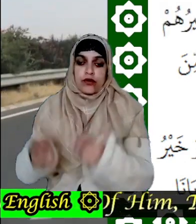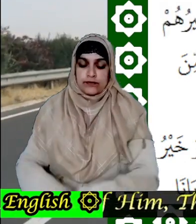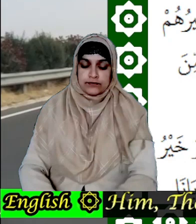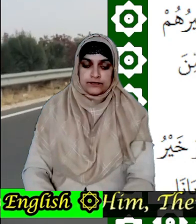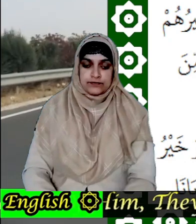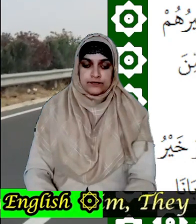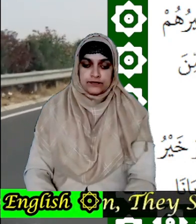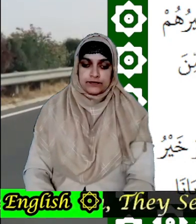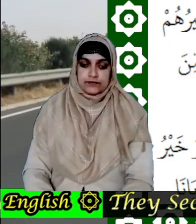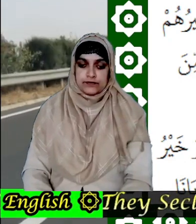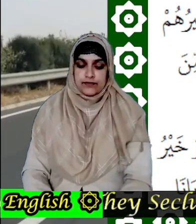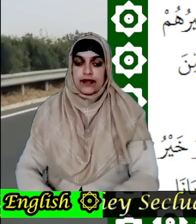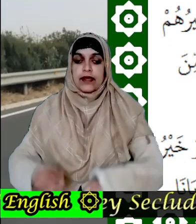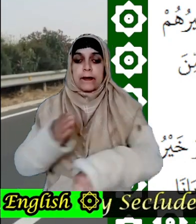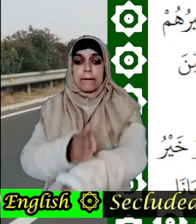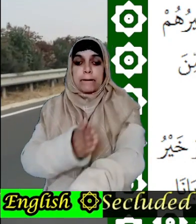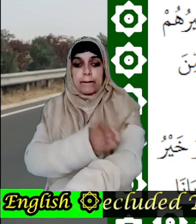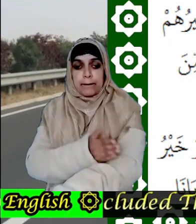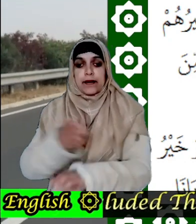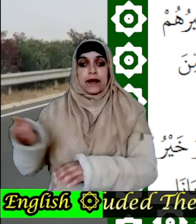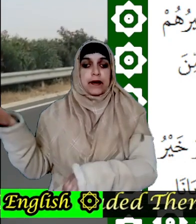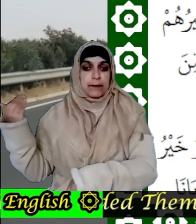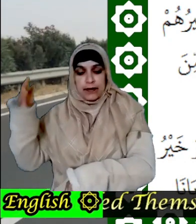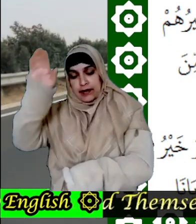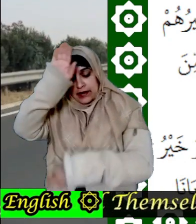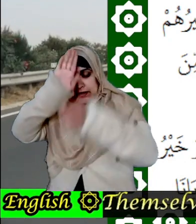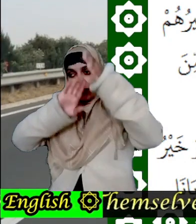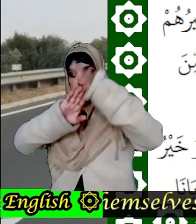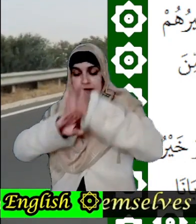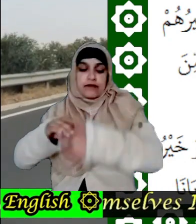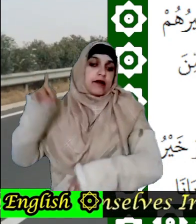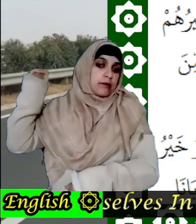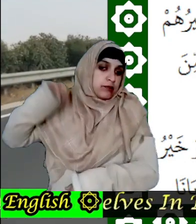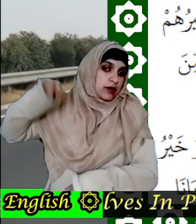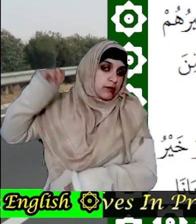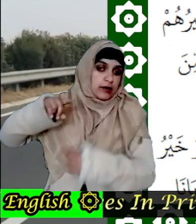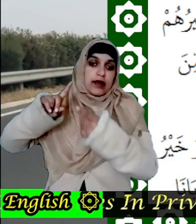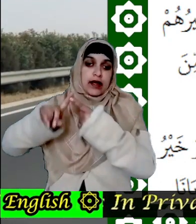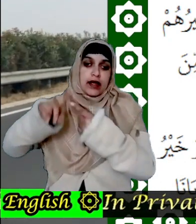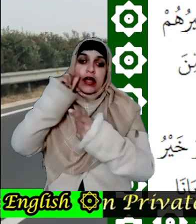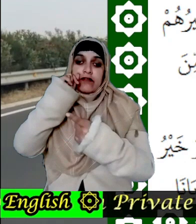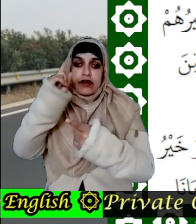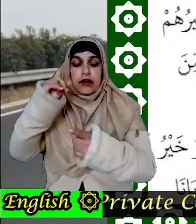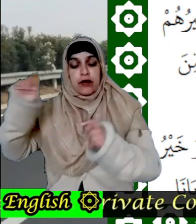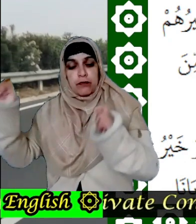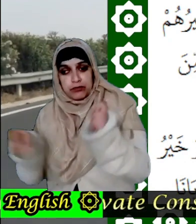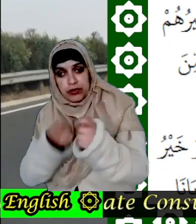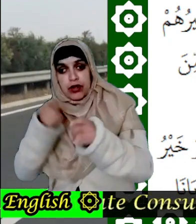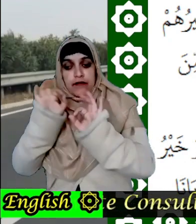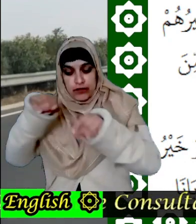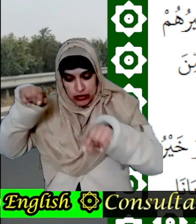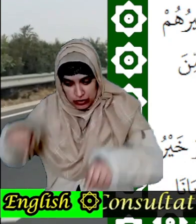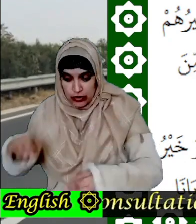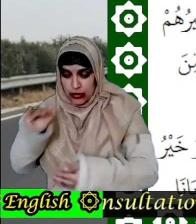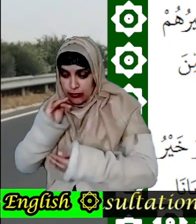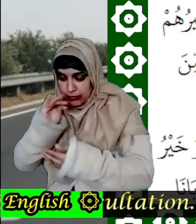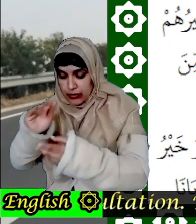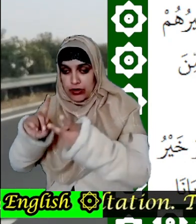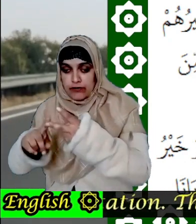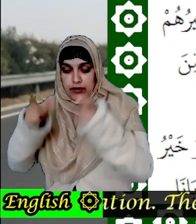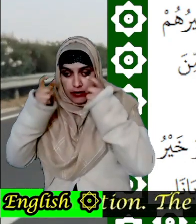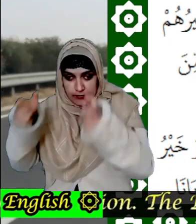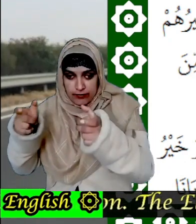نجانين خنقافتي أمو إهلت دربو إشارة قدئت سما خن أمو قميس أبق قيسيت سما